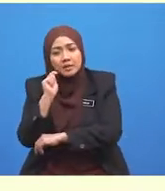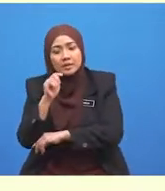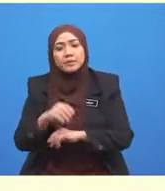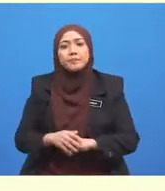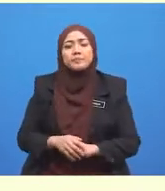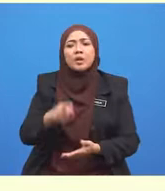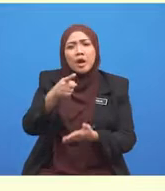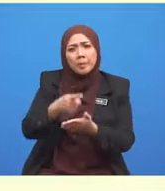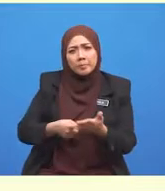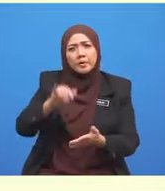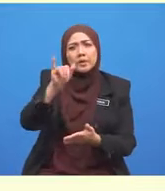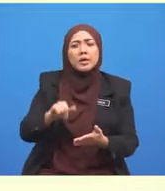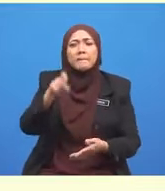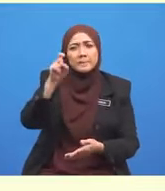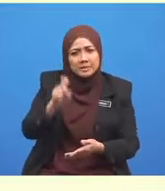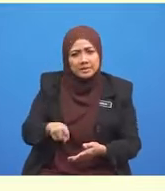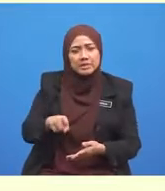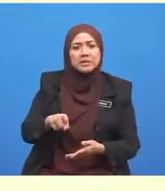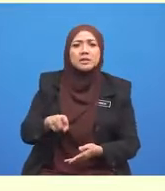Apa yang harus Zamri lakukan?